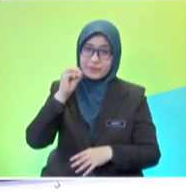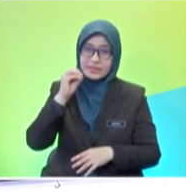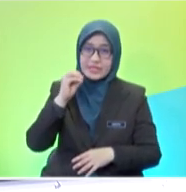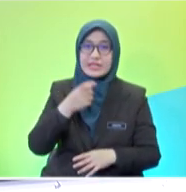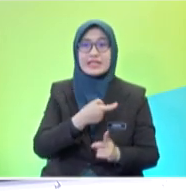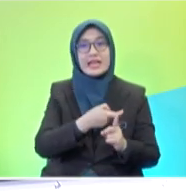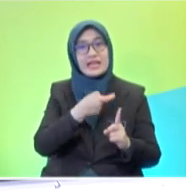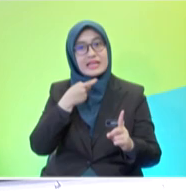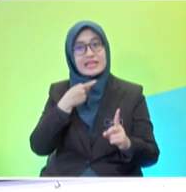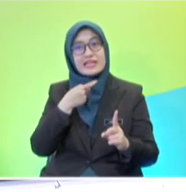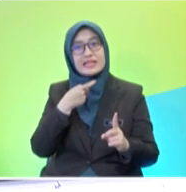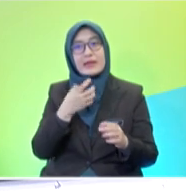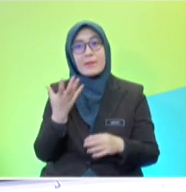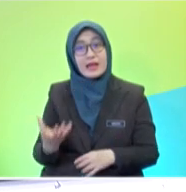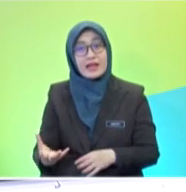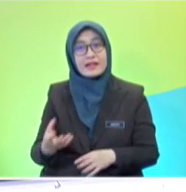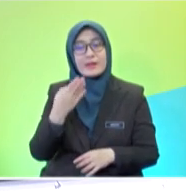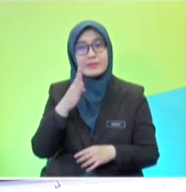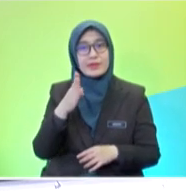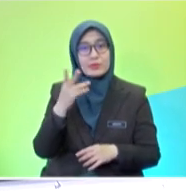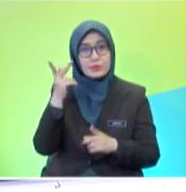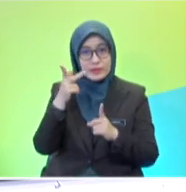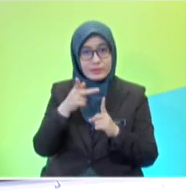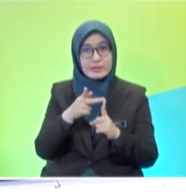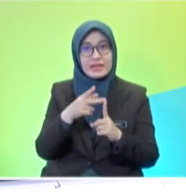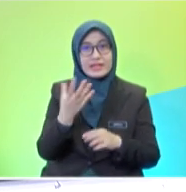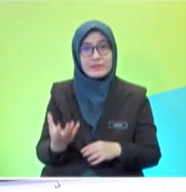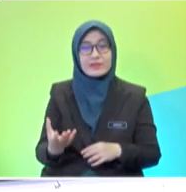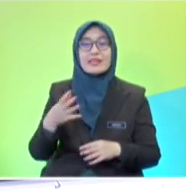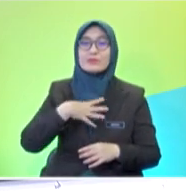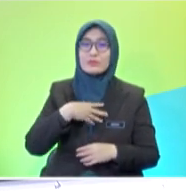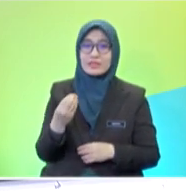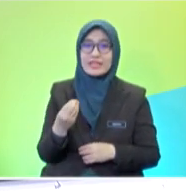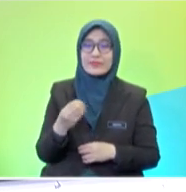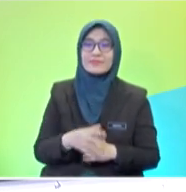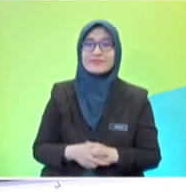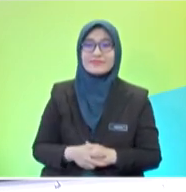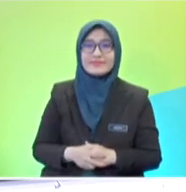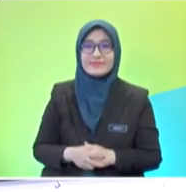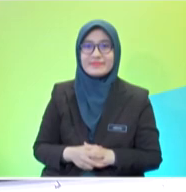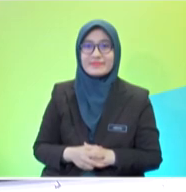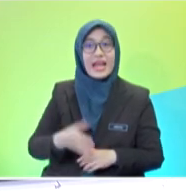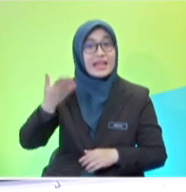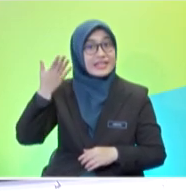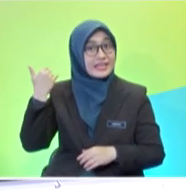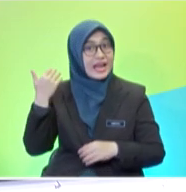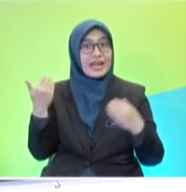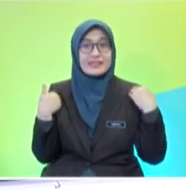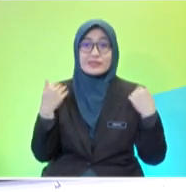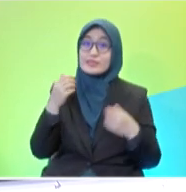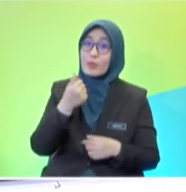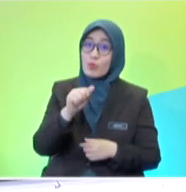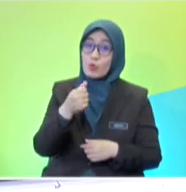ambil dia Jadi dia Jadi sedikit maka daripada Allah biskuit ada 10 keping